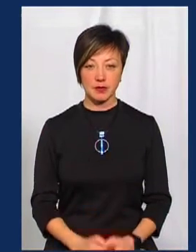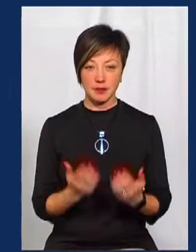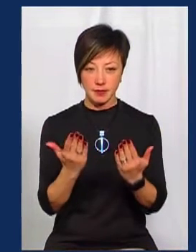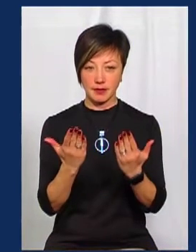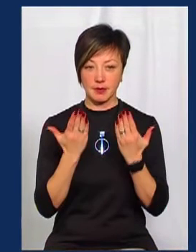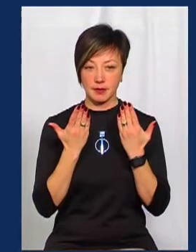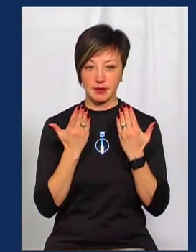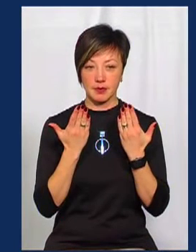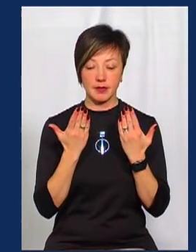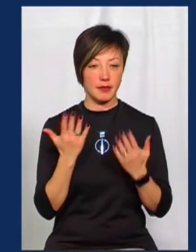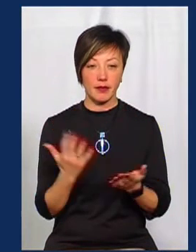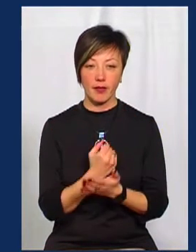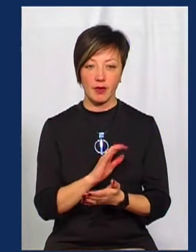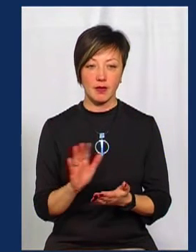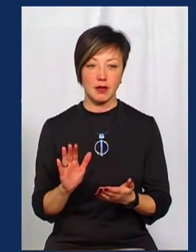Наблизити, якщо не вдається,